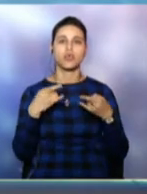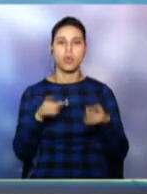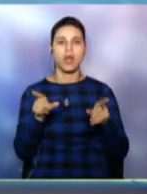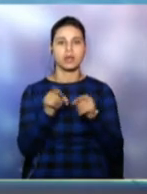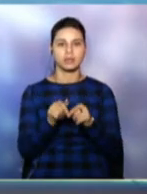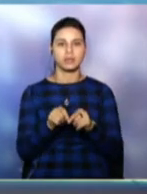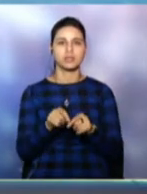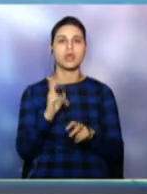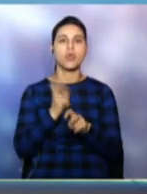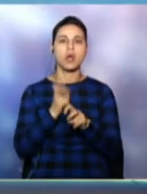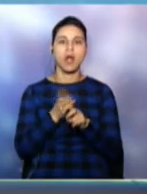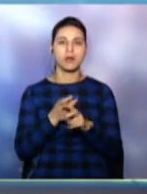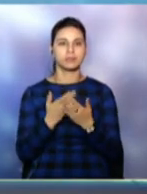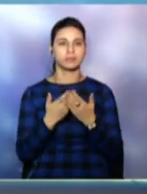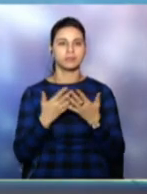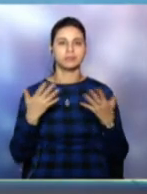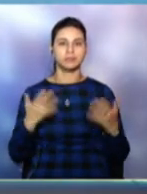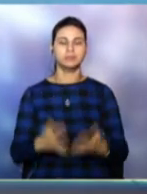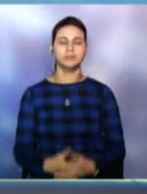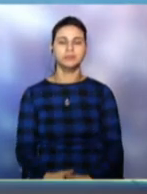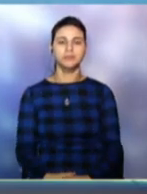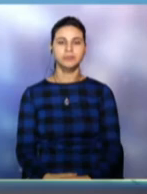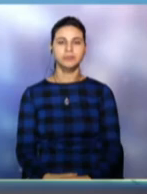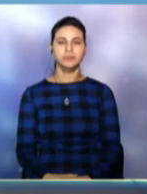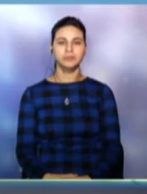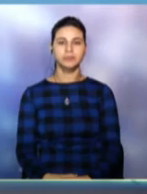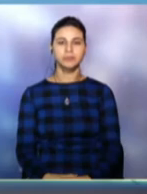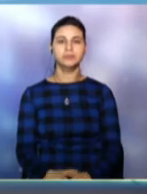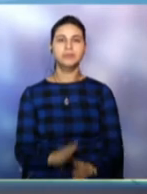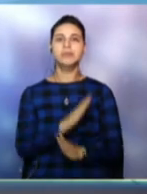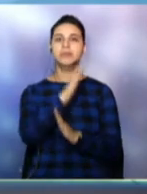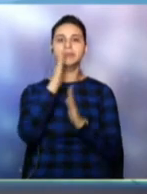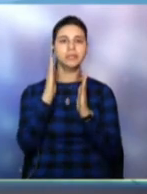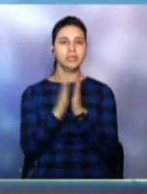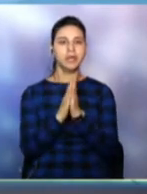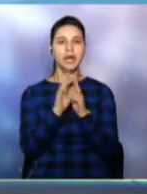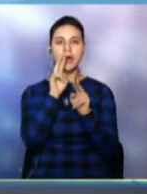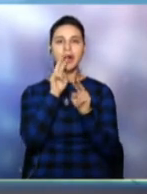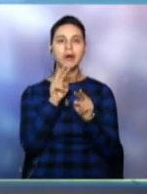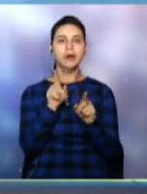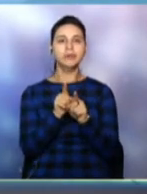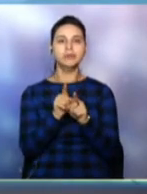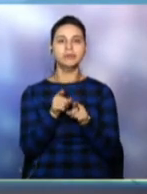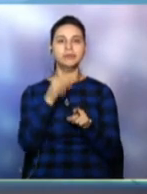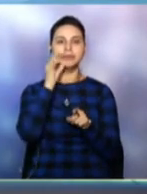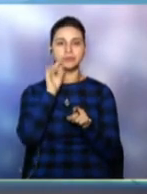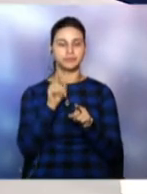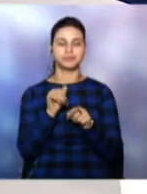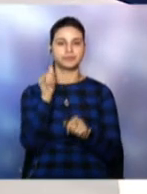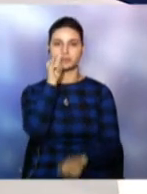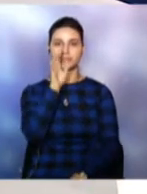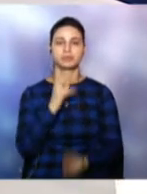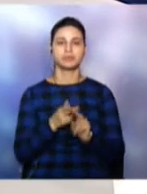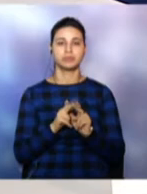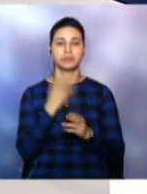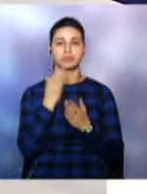თუნდაც კოლა და ასე შემდეგ, ვინაიდან მთლიანად გაკონტროლება კოფეინის მიღებისა შეუძლებელია, რადგან